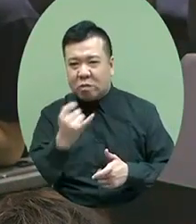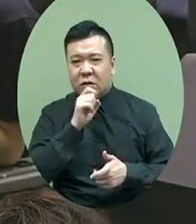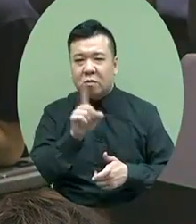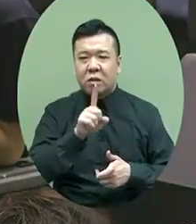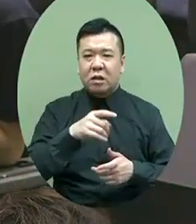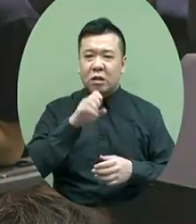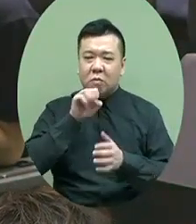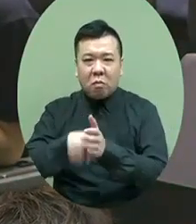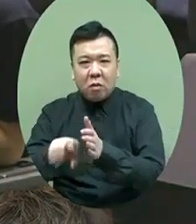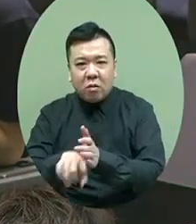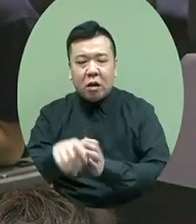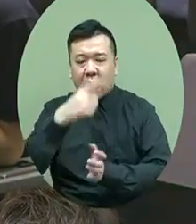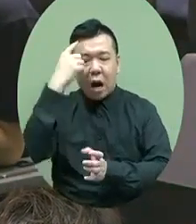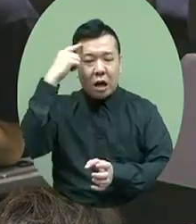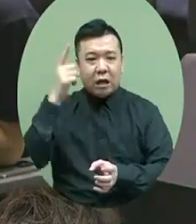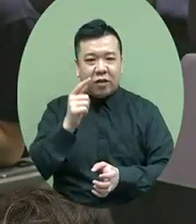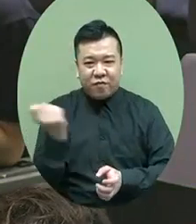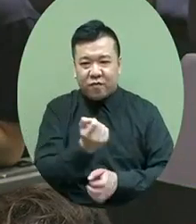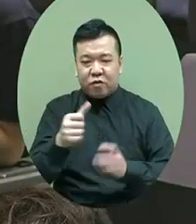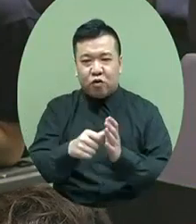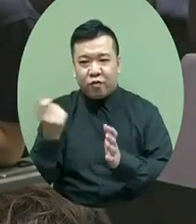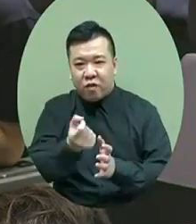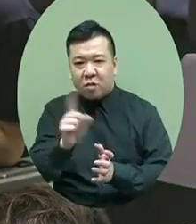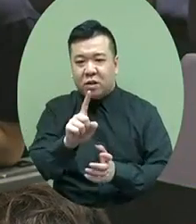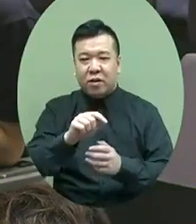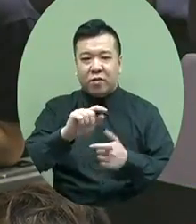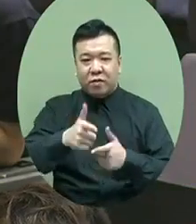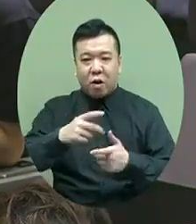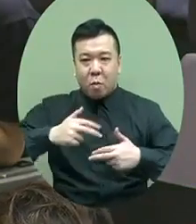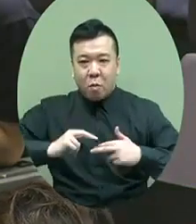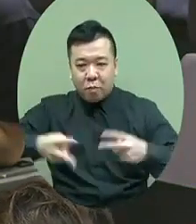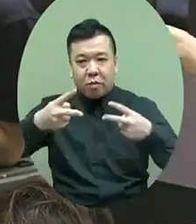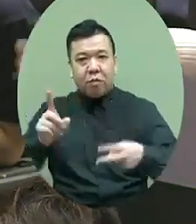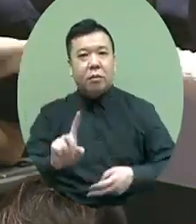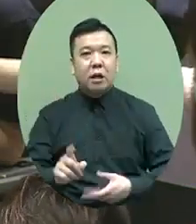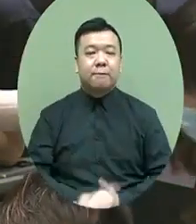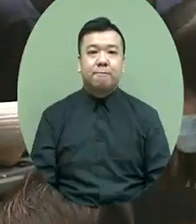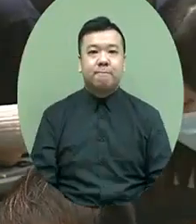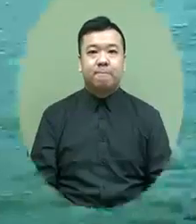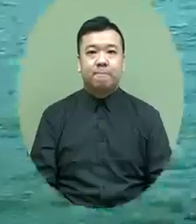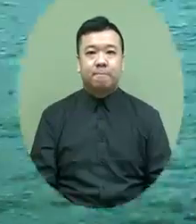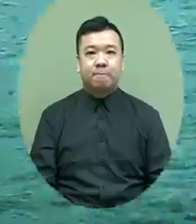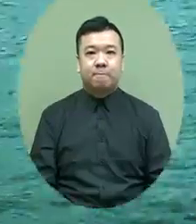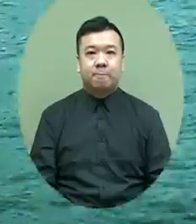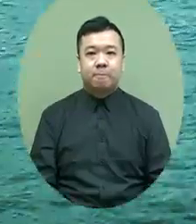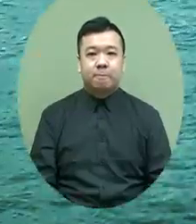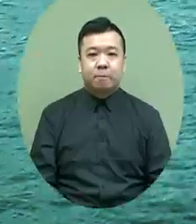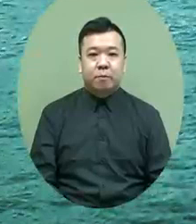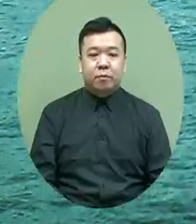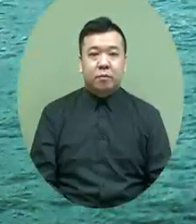覺得係特別唔完善啊，或者有缺失？你最希望即係最快可以推動到邊啲方面嘅改善咧？唔該。